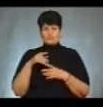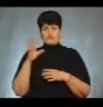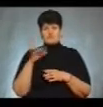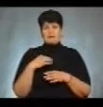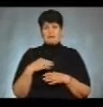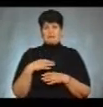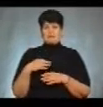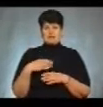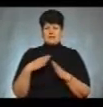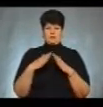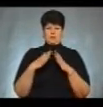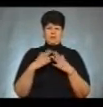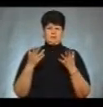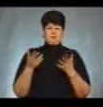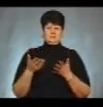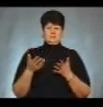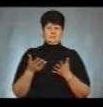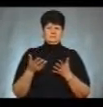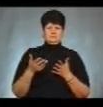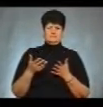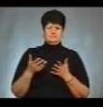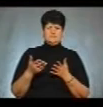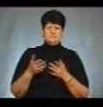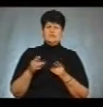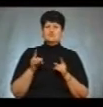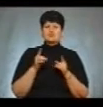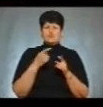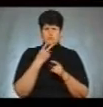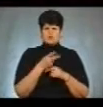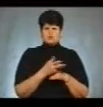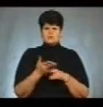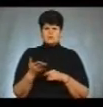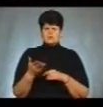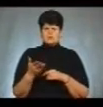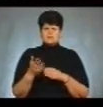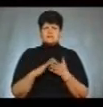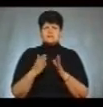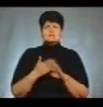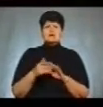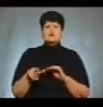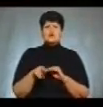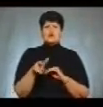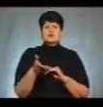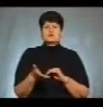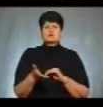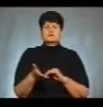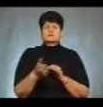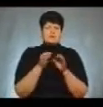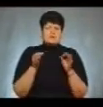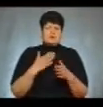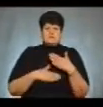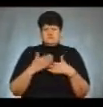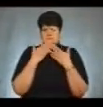білим в домах і так далі. До чого воно призвело, бачите самі. Стан тої дороги ніяк не